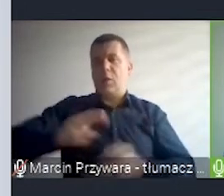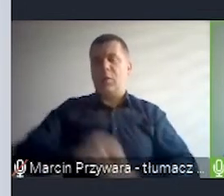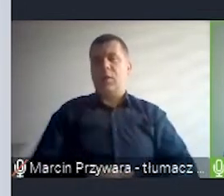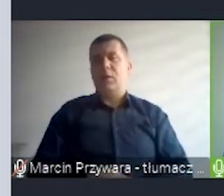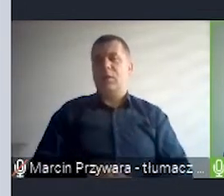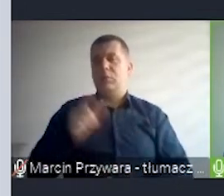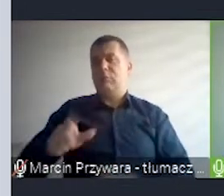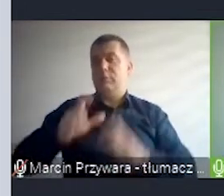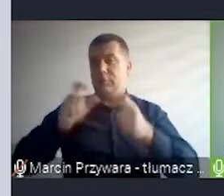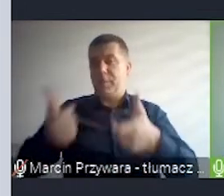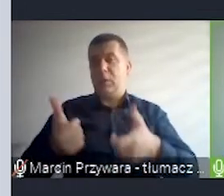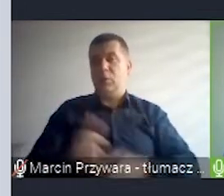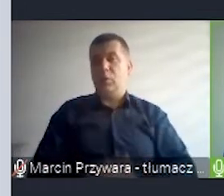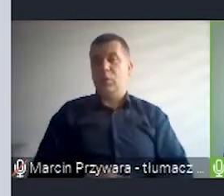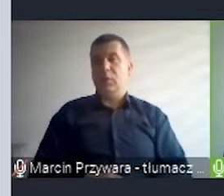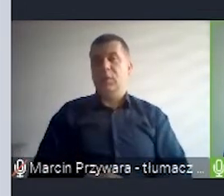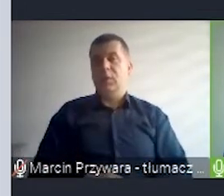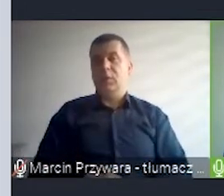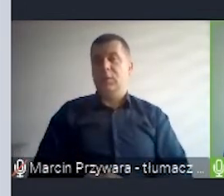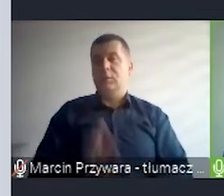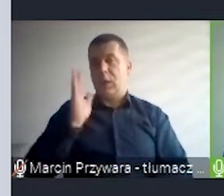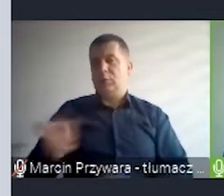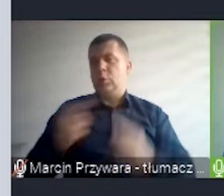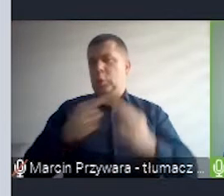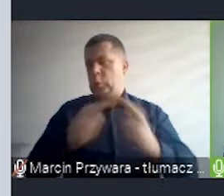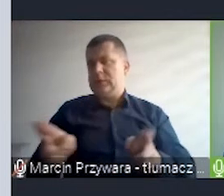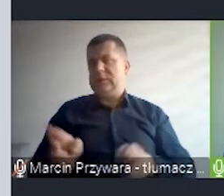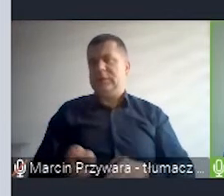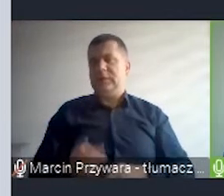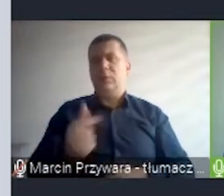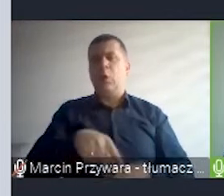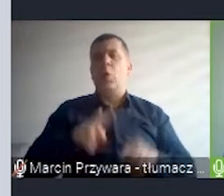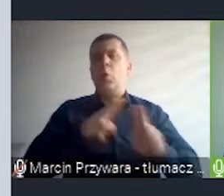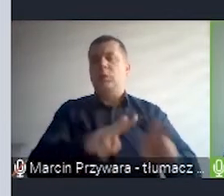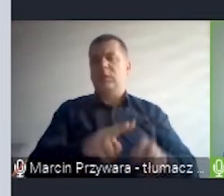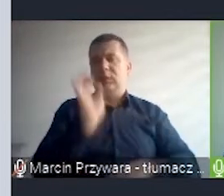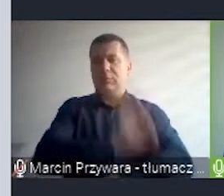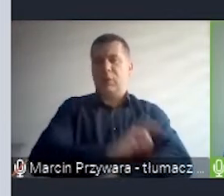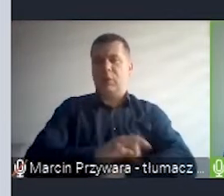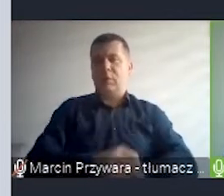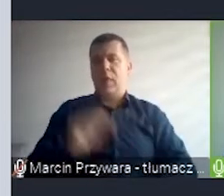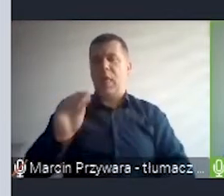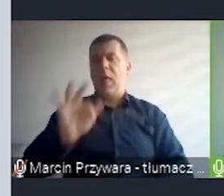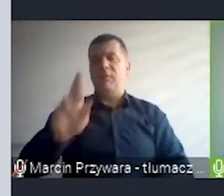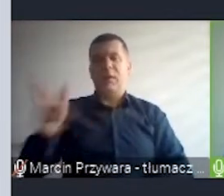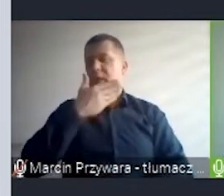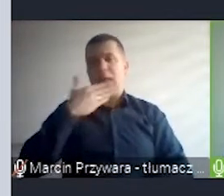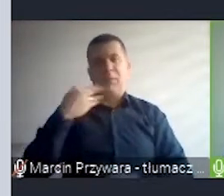W tym wypadku będzie to różnica związana chociażby z uczestnikami projektu. W FRR-ze nie ma